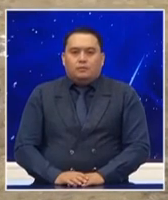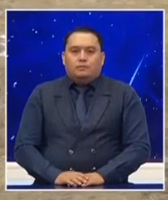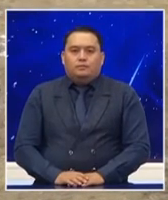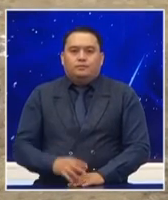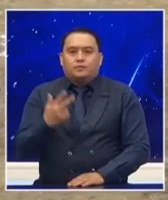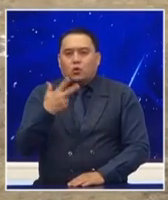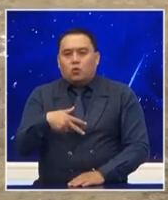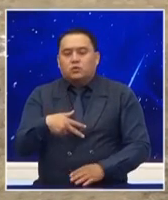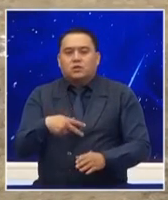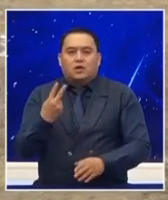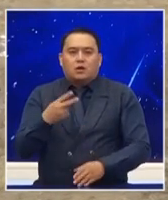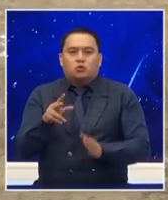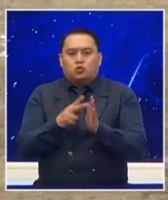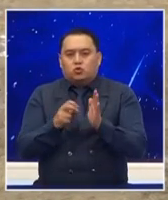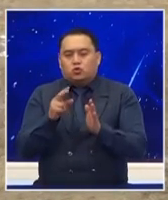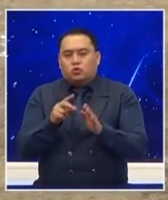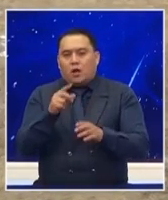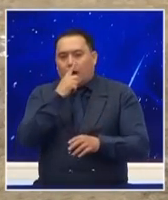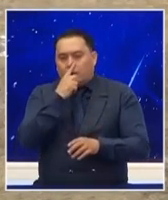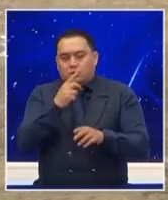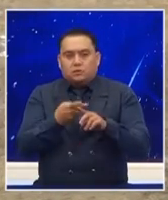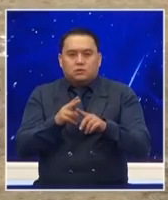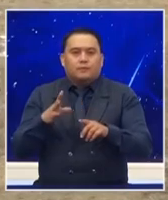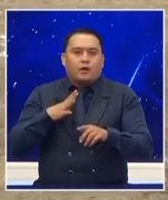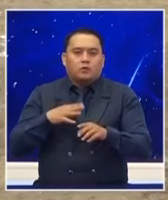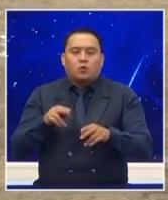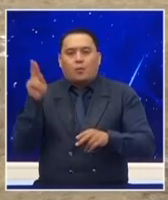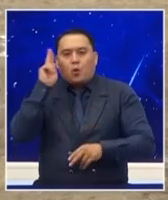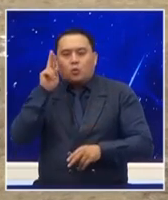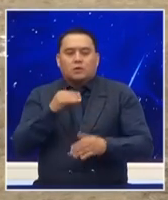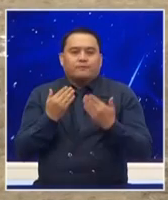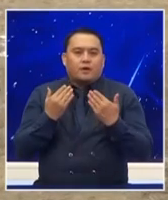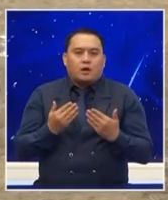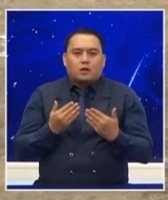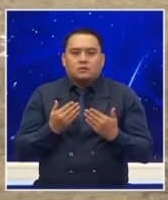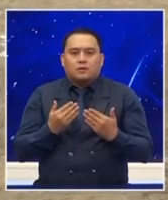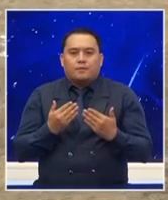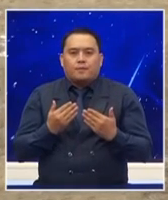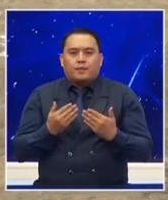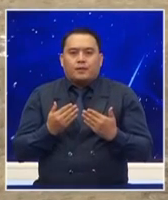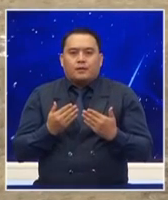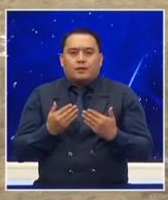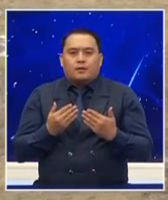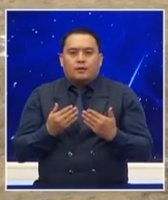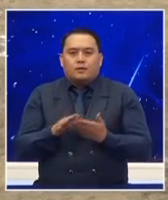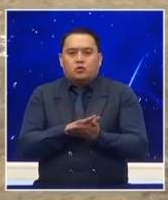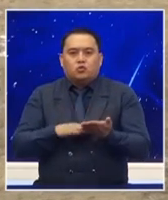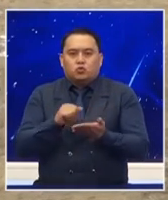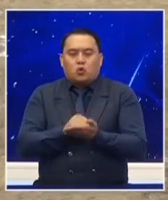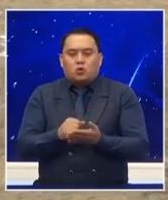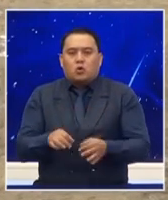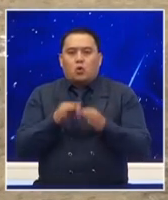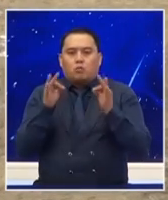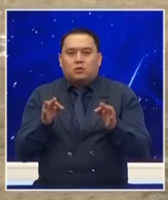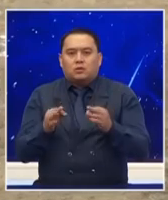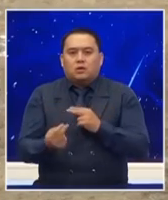32-163 әскери бөліміне шақыртылып, сонда борышымды өтеп жатырмын. Бүгінгі сабақ БТР-дің, жаудың БТР-ін жою тәсілдерін үйрендік.